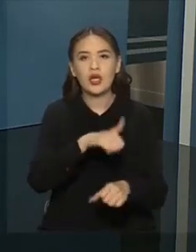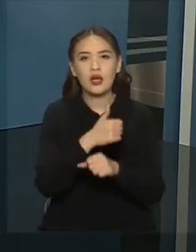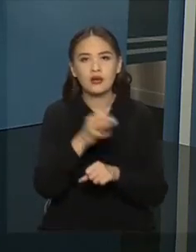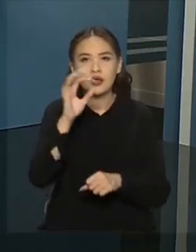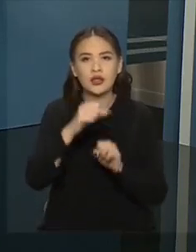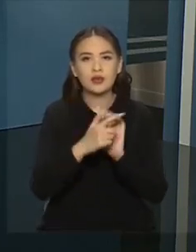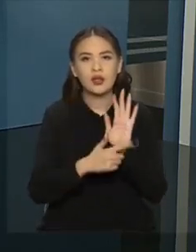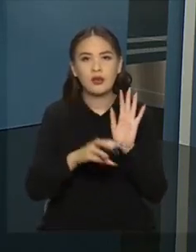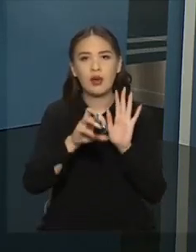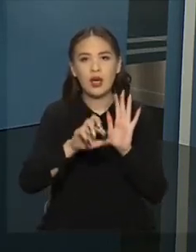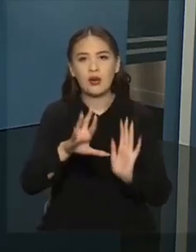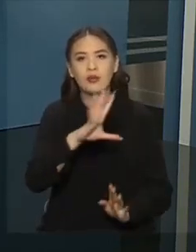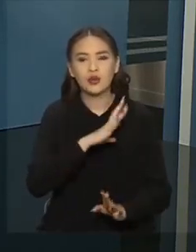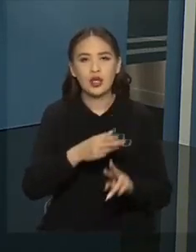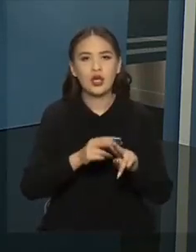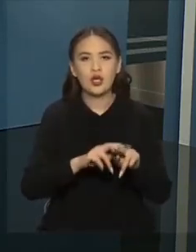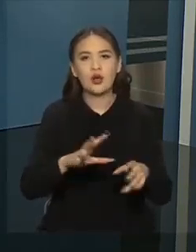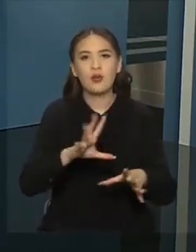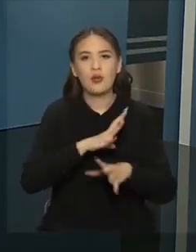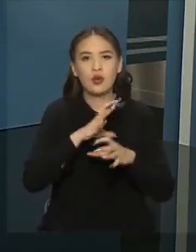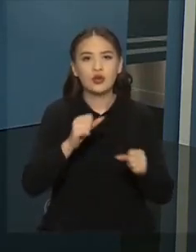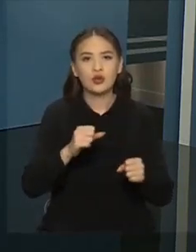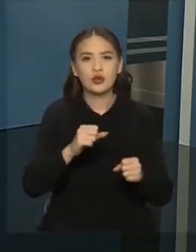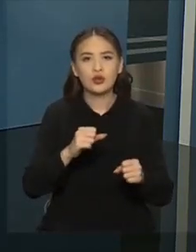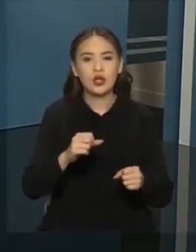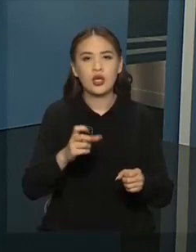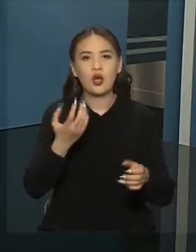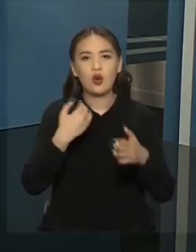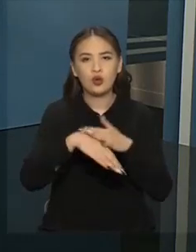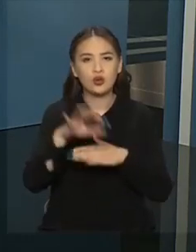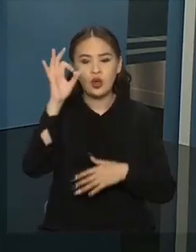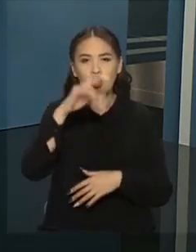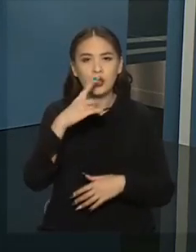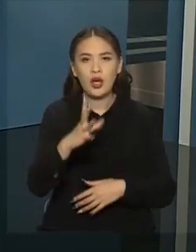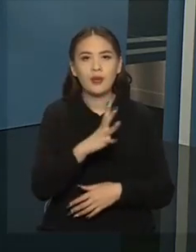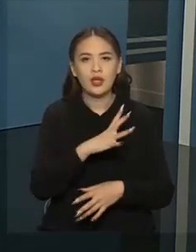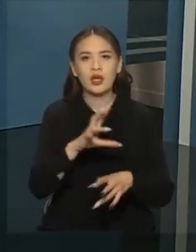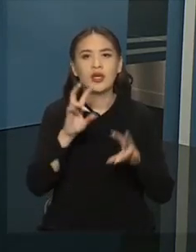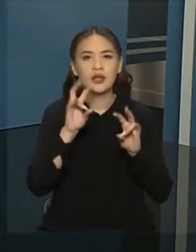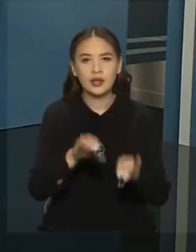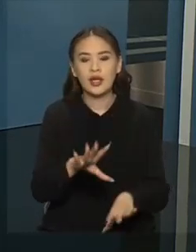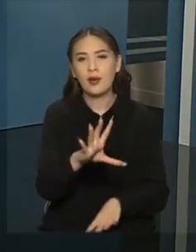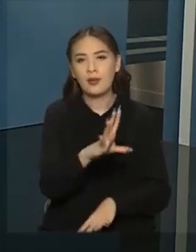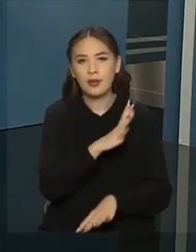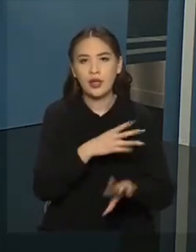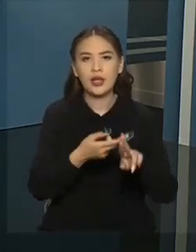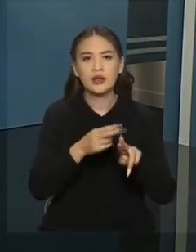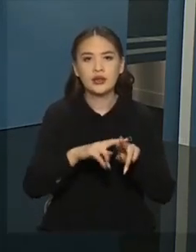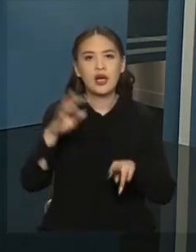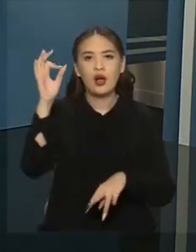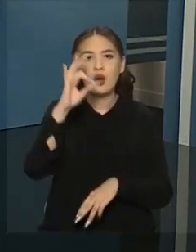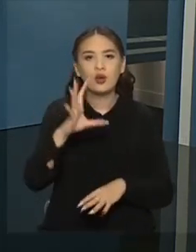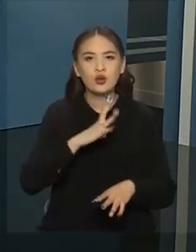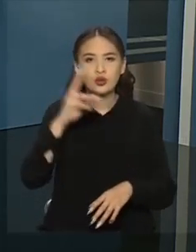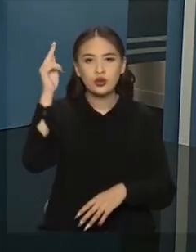мая категорически опровергал все возможные предположения о его отставке считая ее дестабилизирующей деятельность ВУЗа